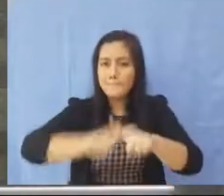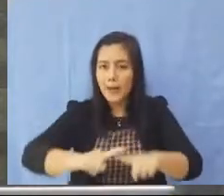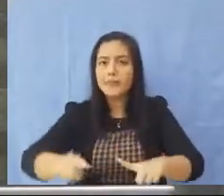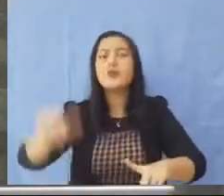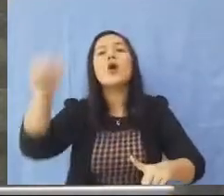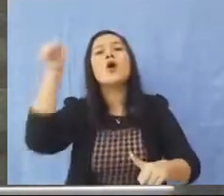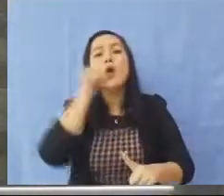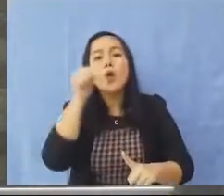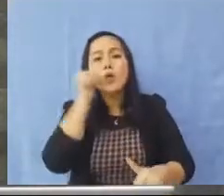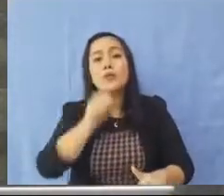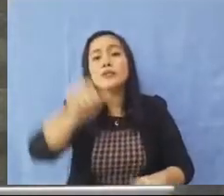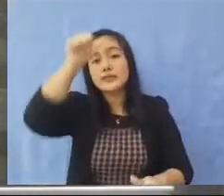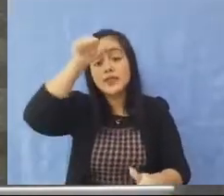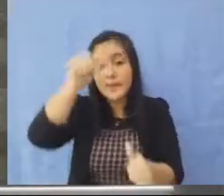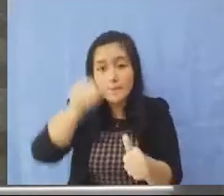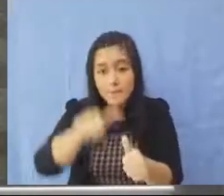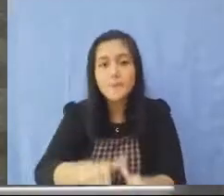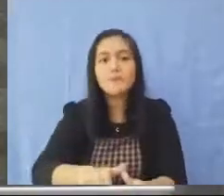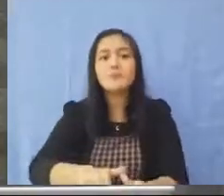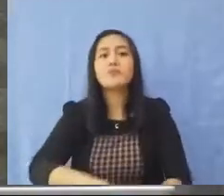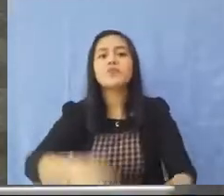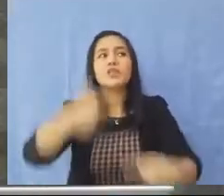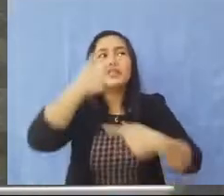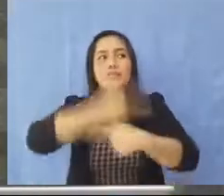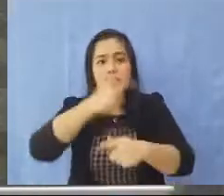verse 1. Yun na mismo ay